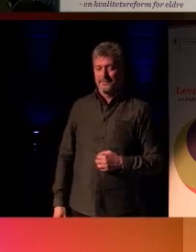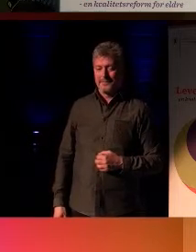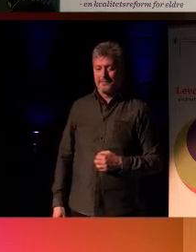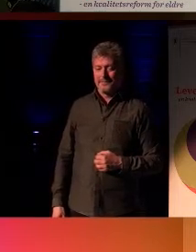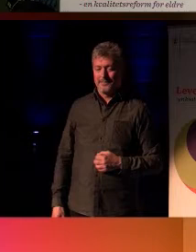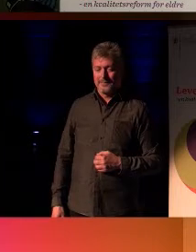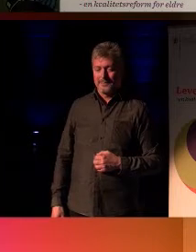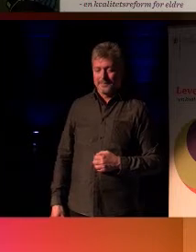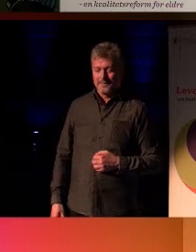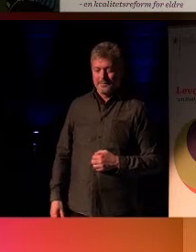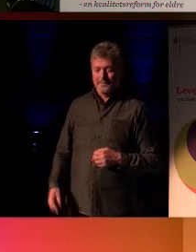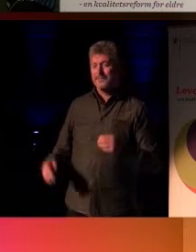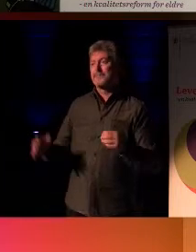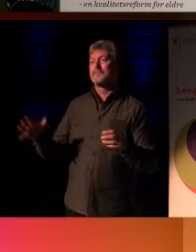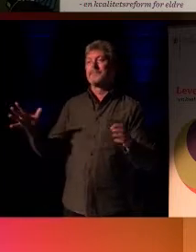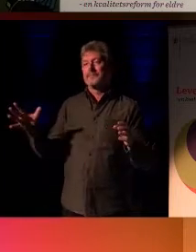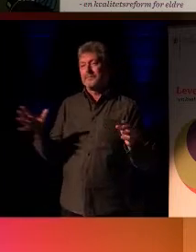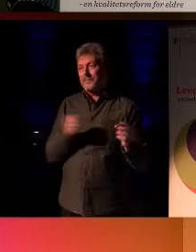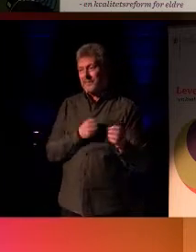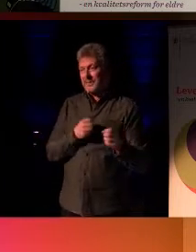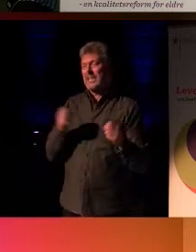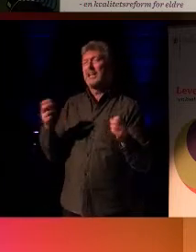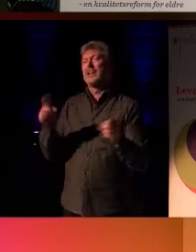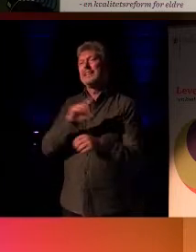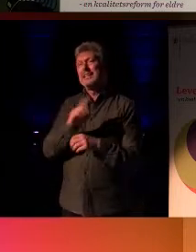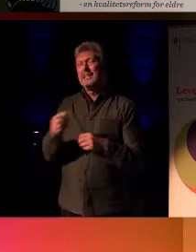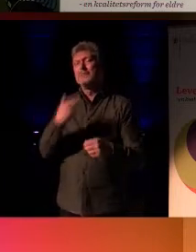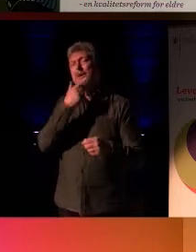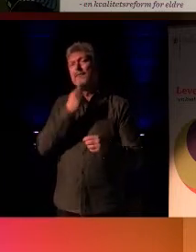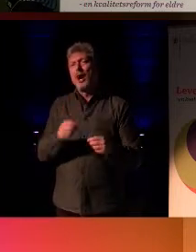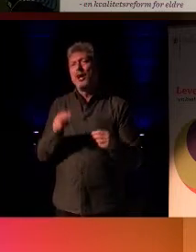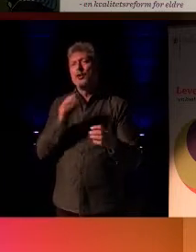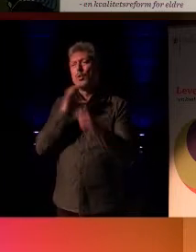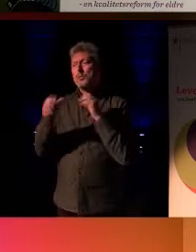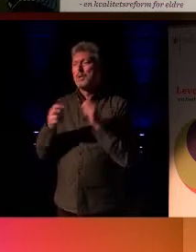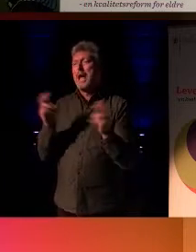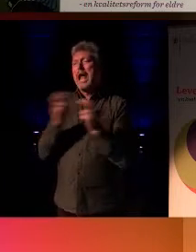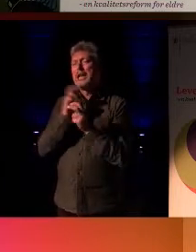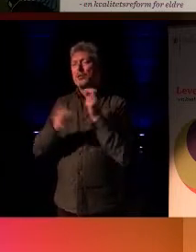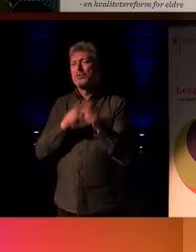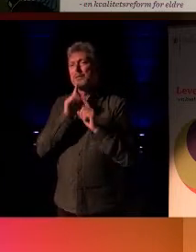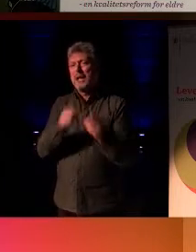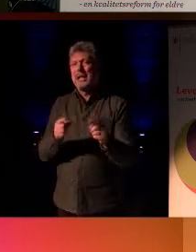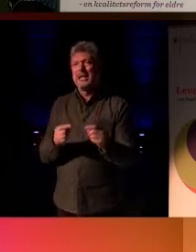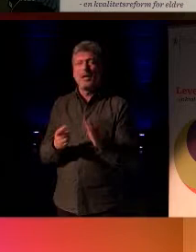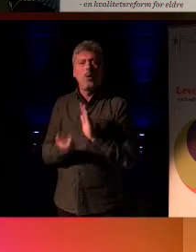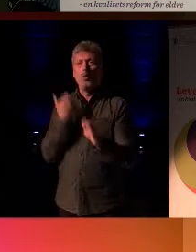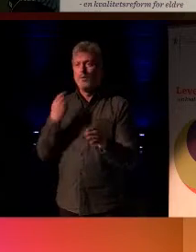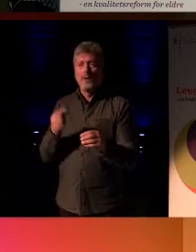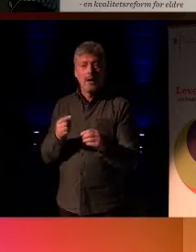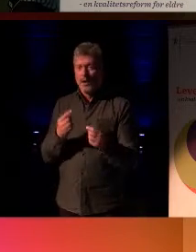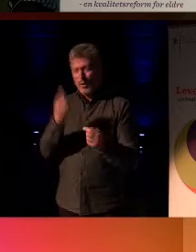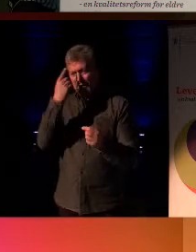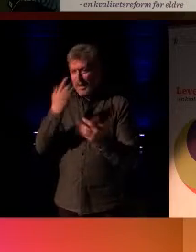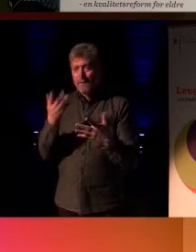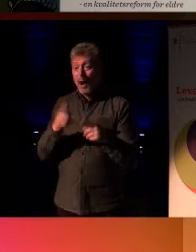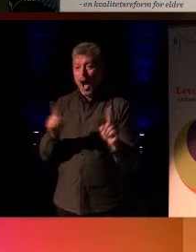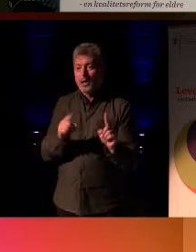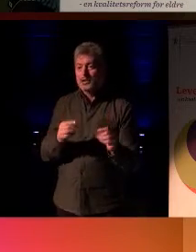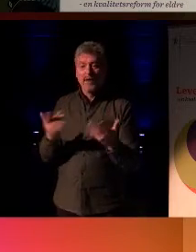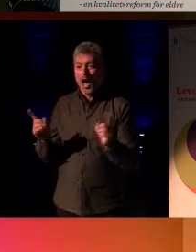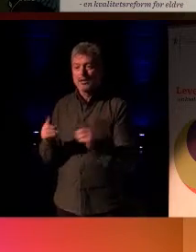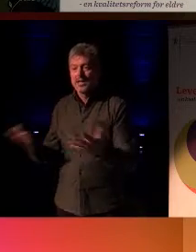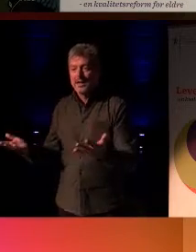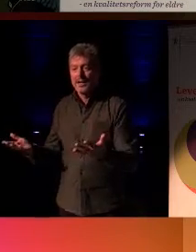Det tok også tid å bli vant til å kommunisere med elektroniske meldinger. Det har vært utfordrende å vite hva som ikke haster og hva som haster. Når